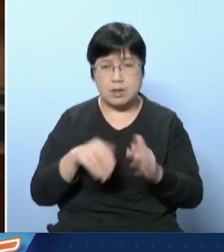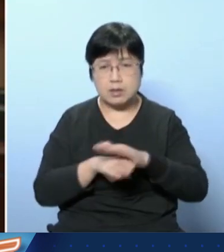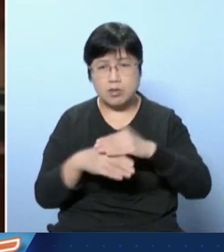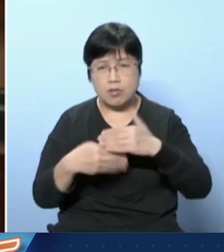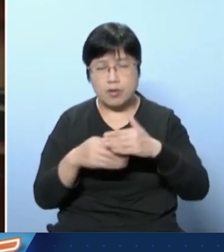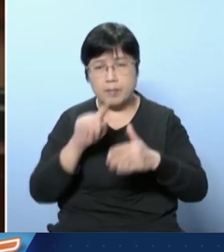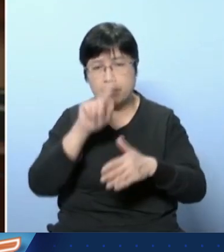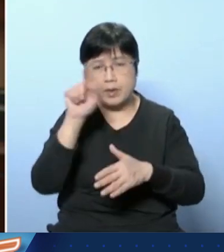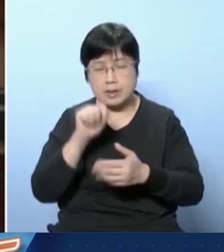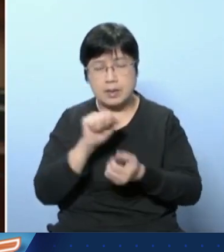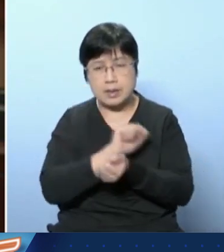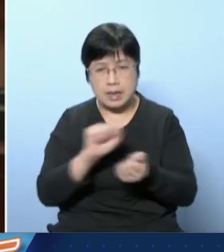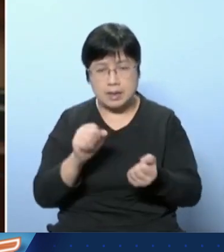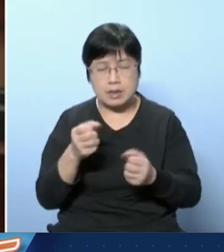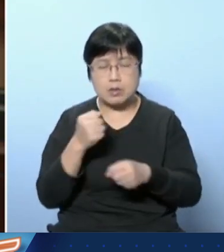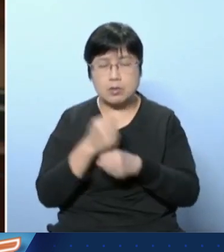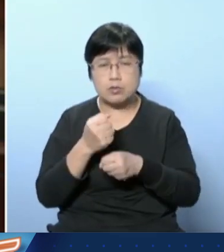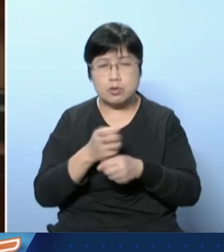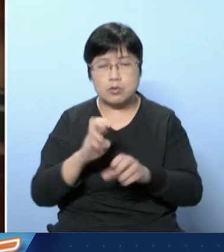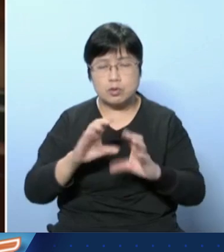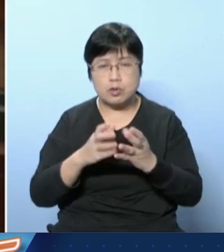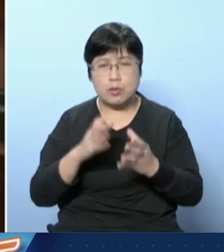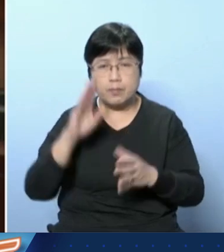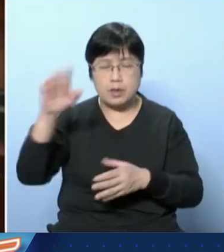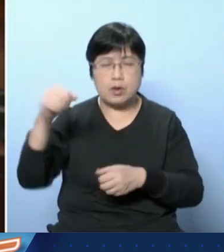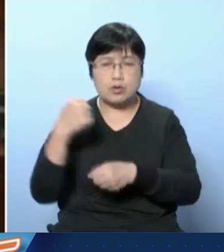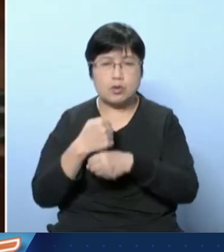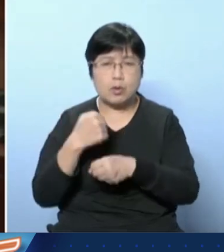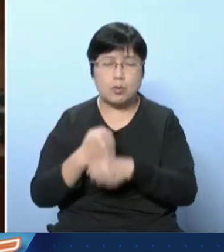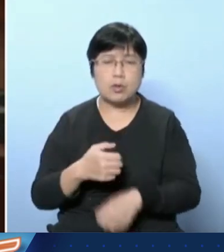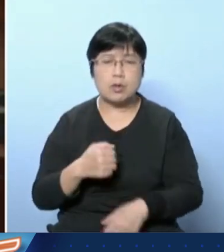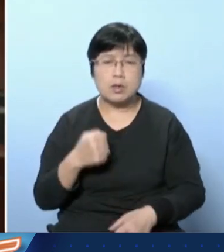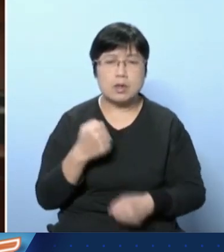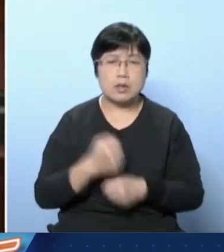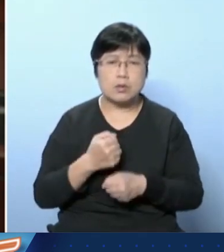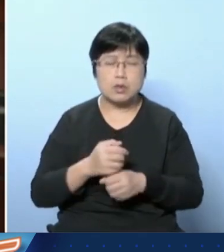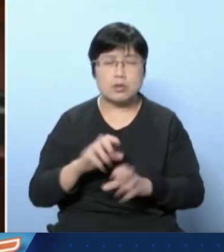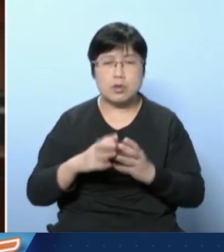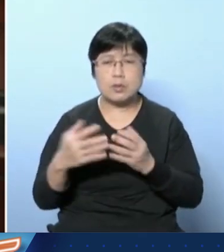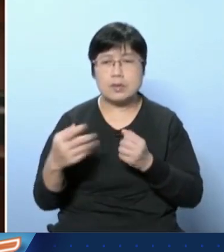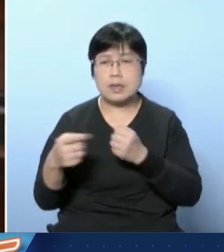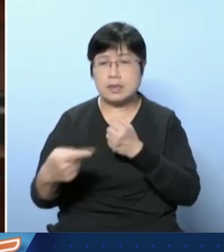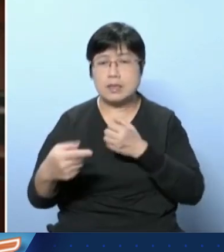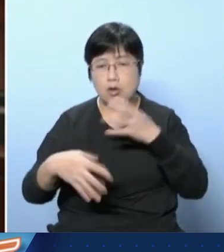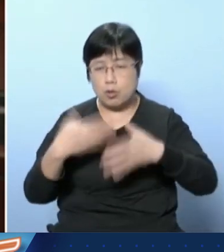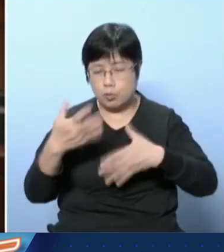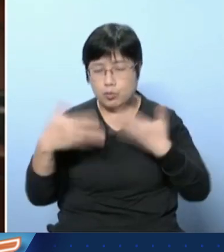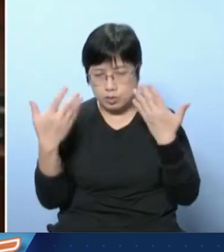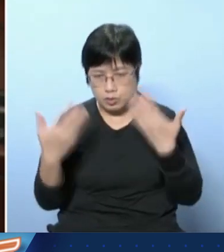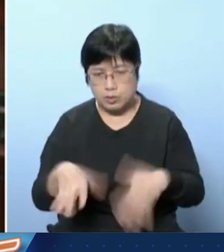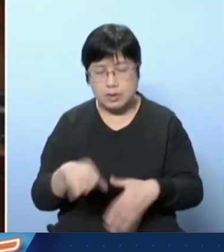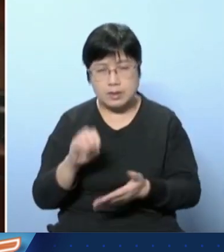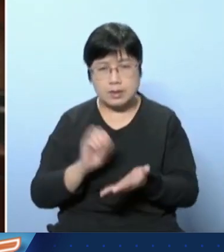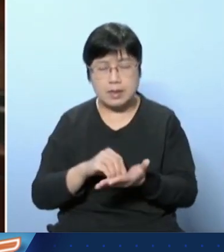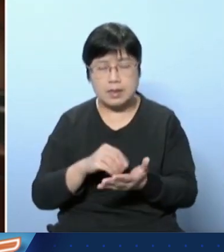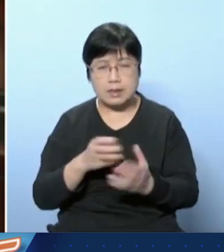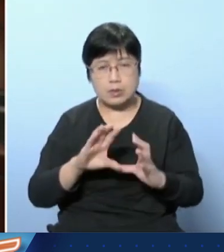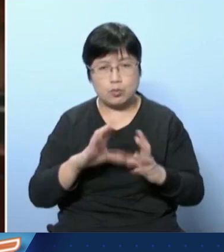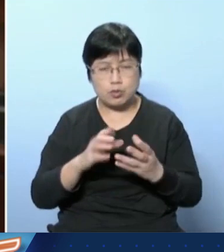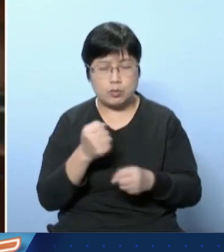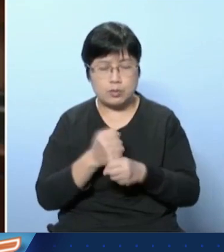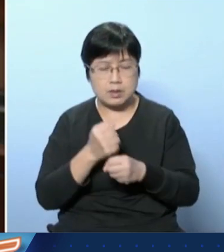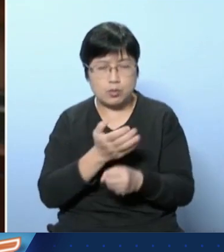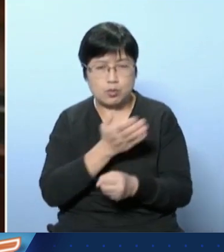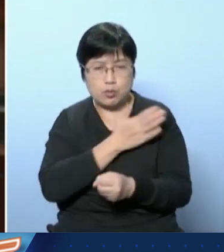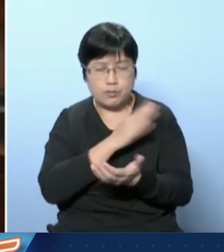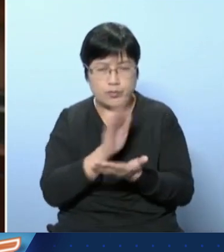房問題嘅工作組同埋未來工作嘅。工作組其實已經係召開咗第一次嘅會議啦，制定咗小組職權範圍同埋十個月